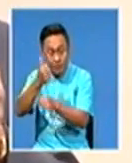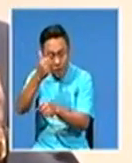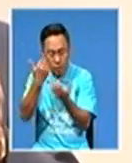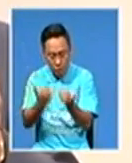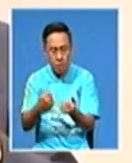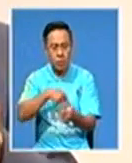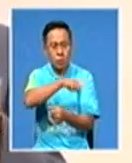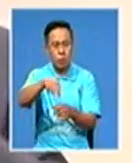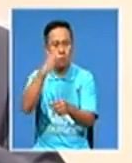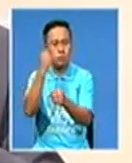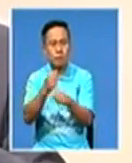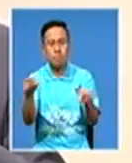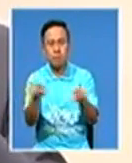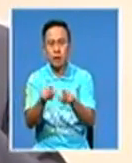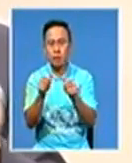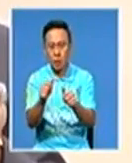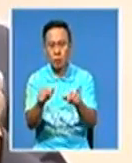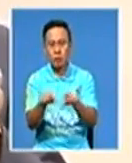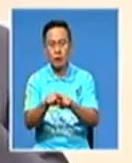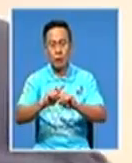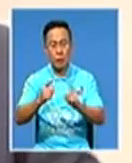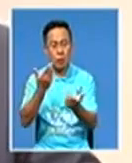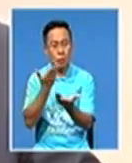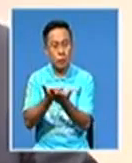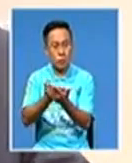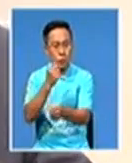าๆของได้เหมือนเราแล้วแต่ค่าแรงเ